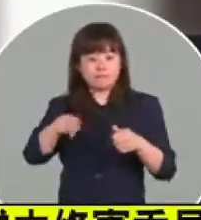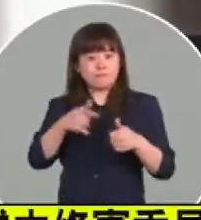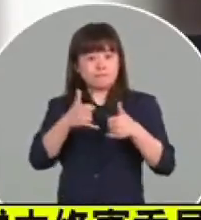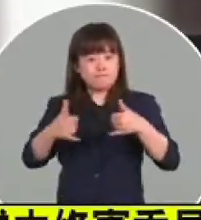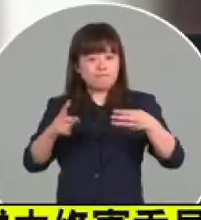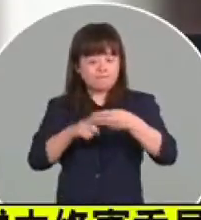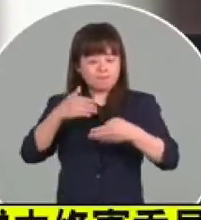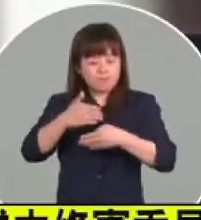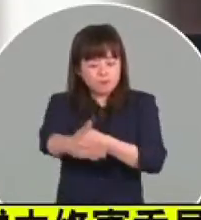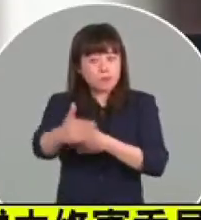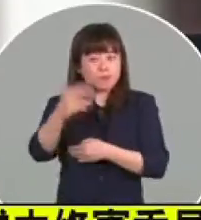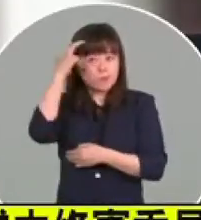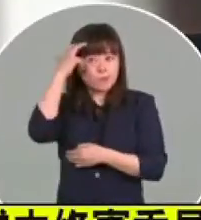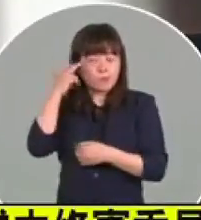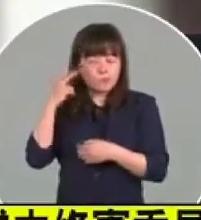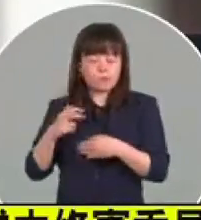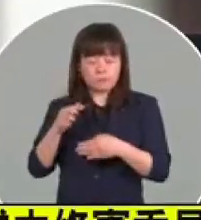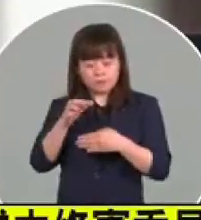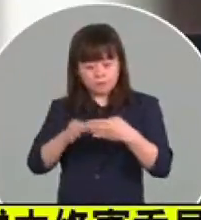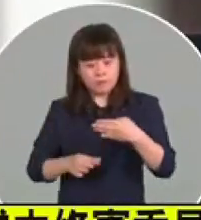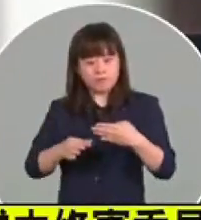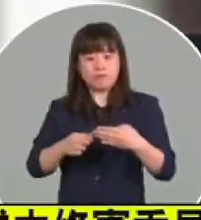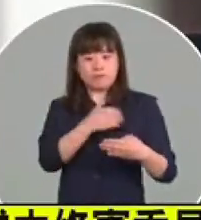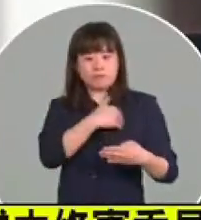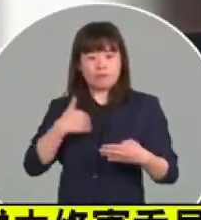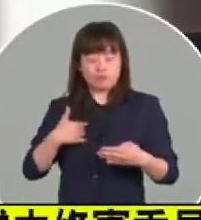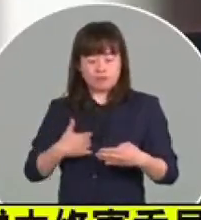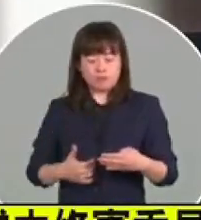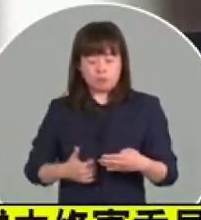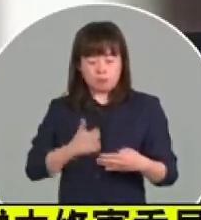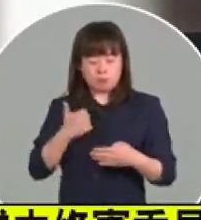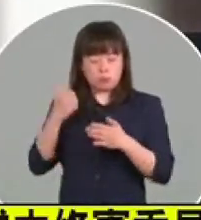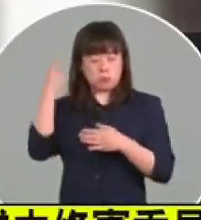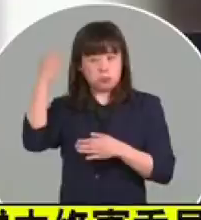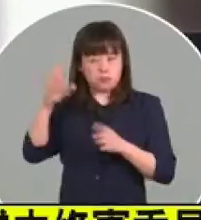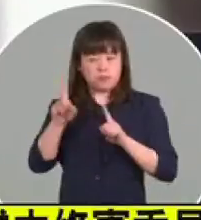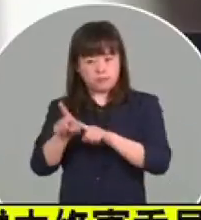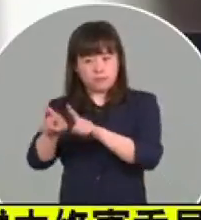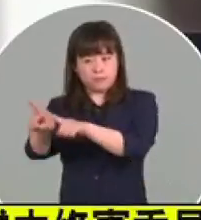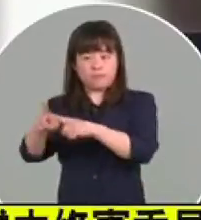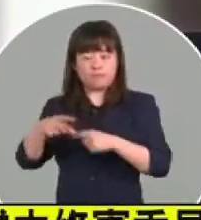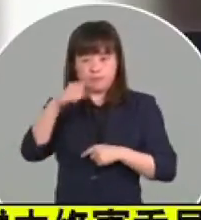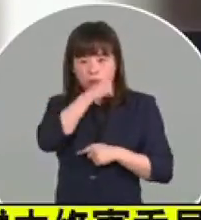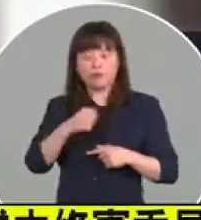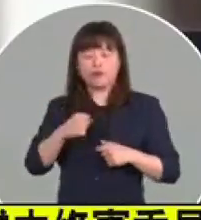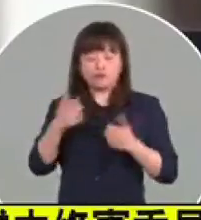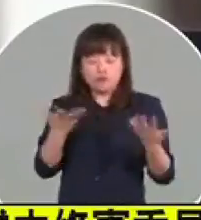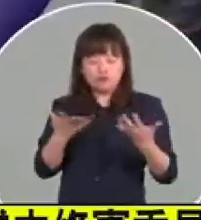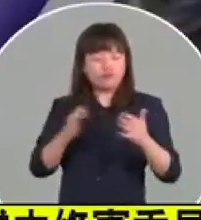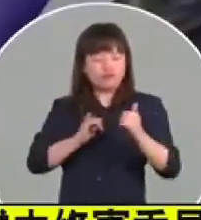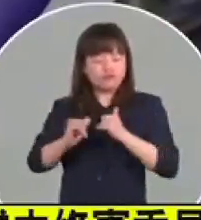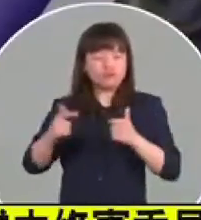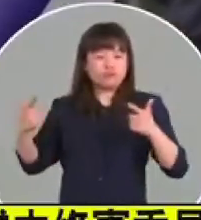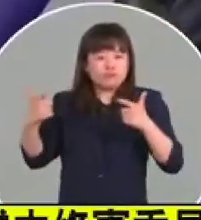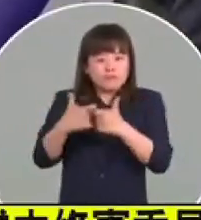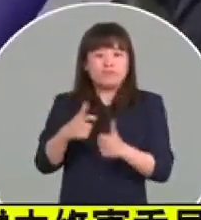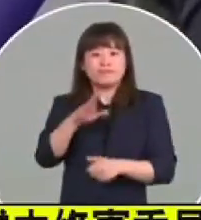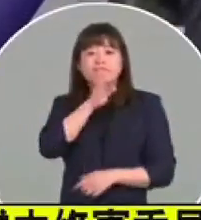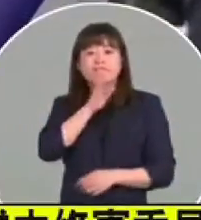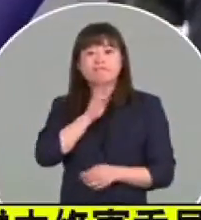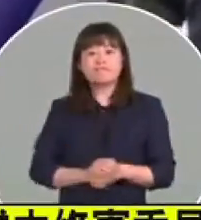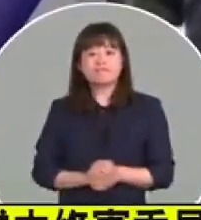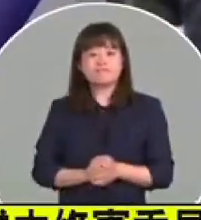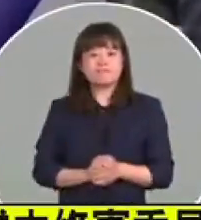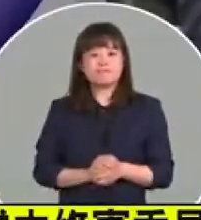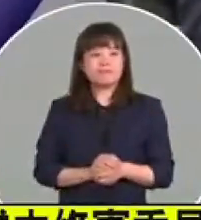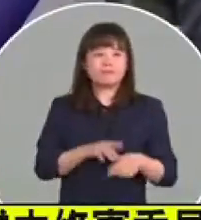民主的过程，宪政体制将更能够与时俱进，契合台湾社会的价值。而朝